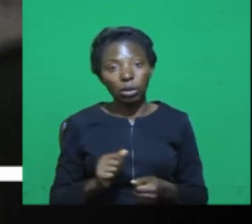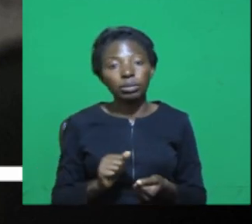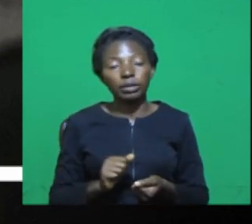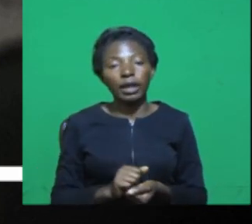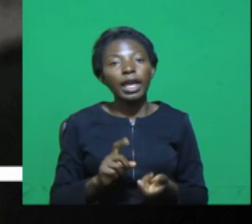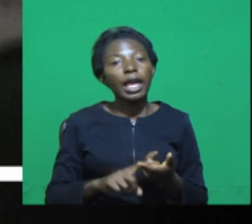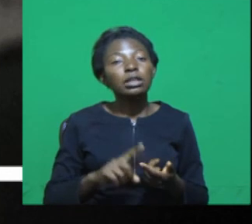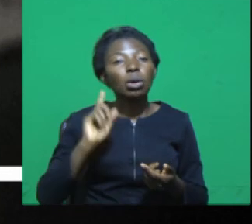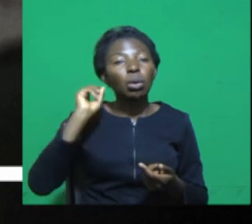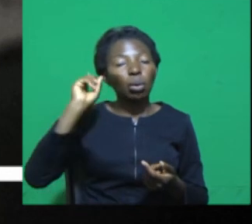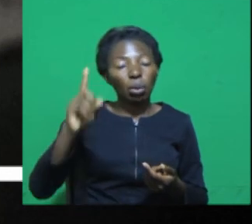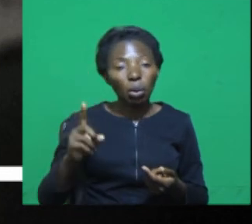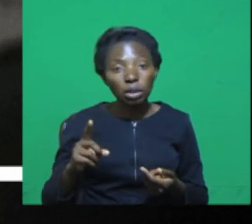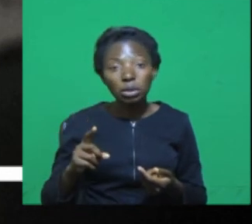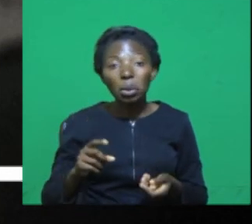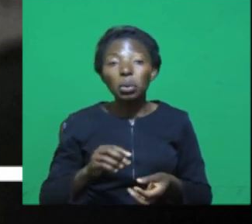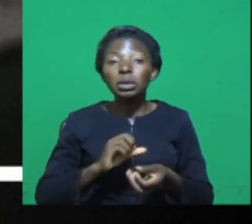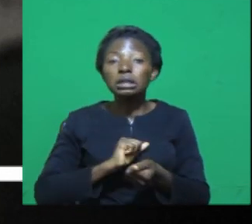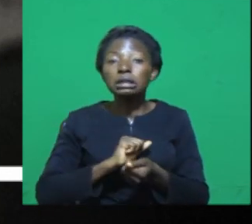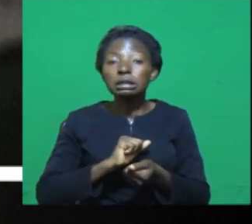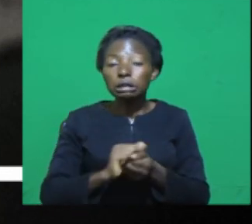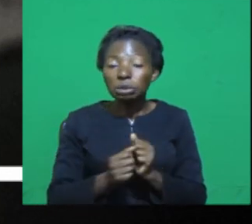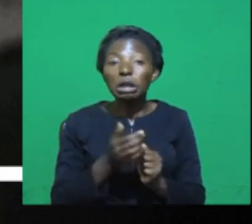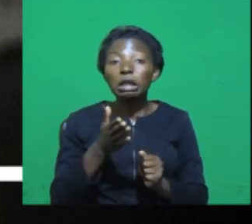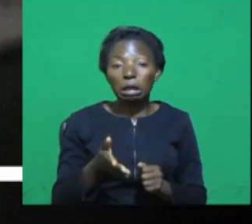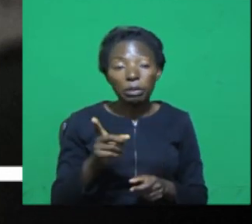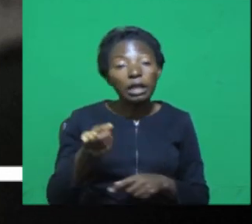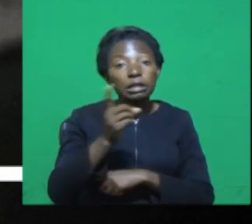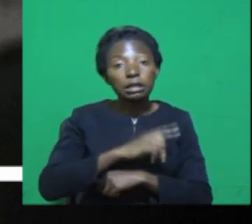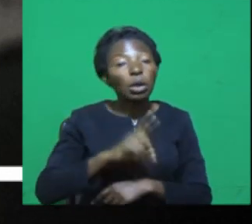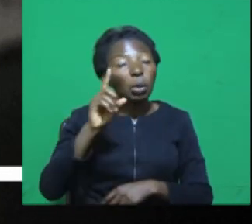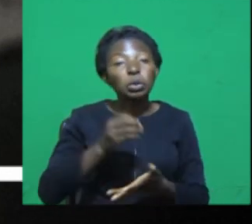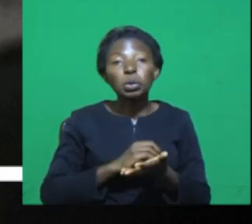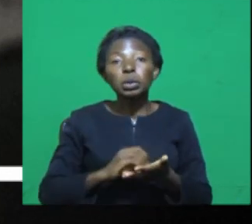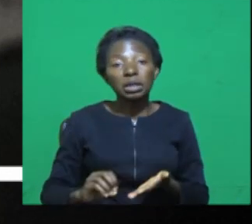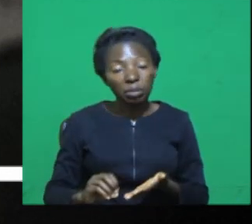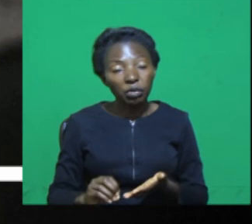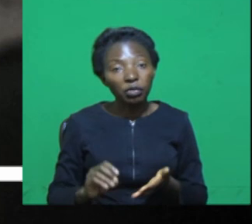kwenyu. Jehovha uchafukura miviri yavo. Nezuva iro Ishe uchabvisa